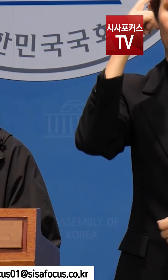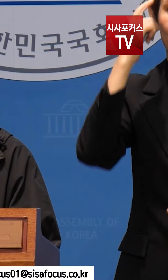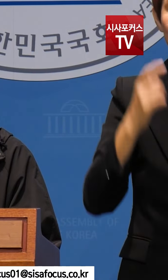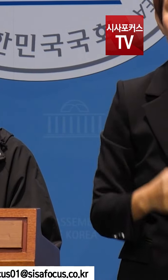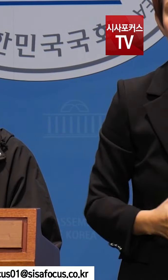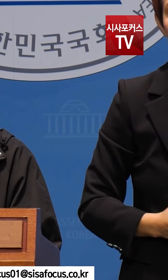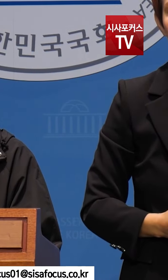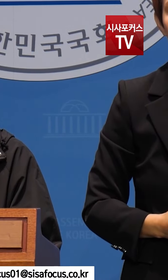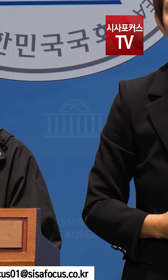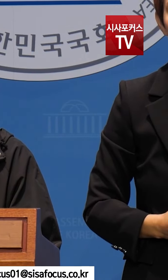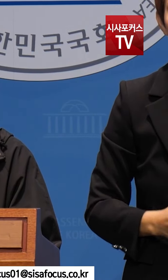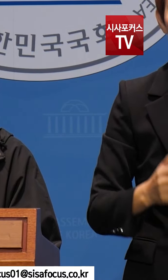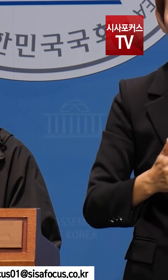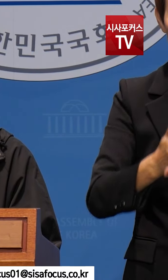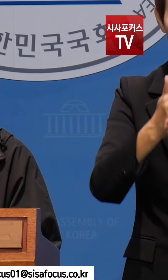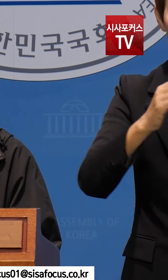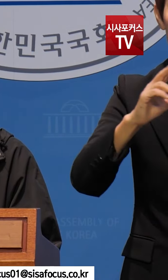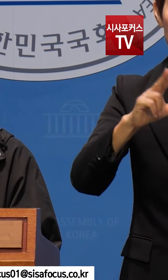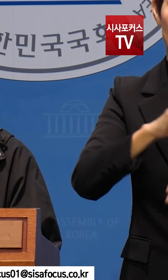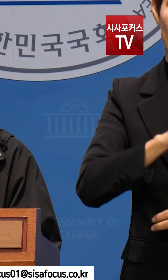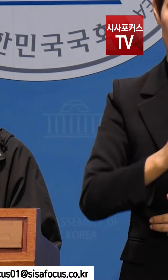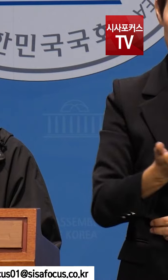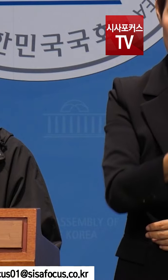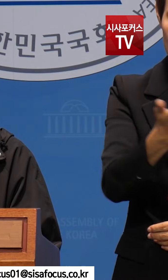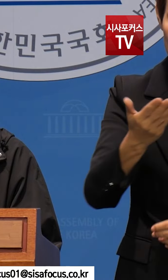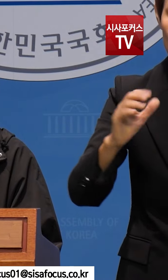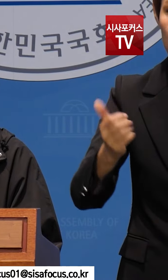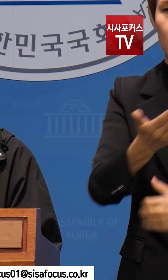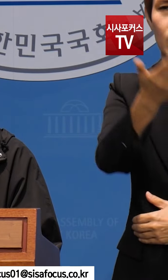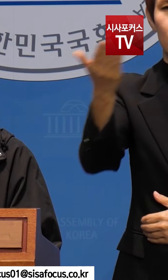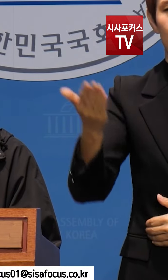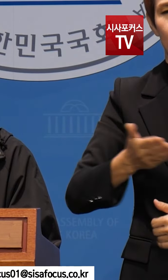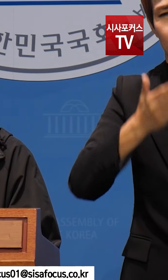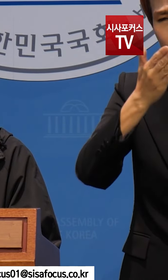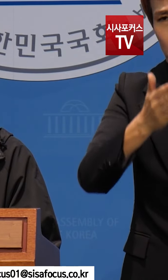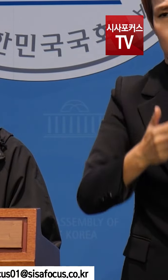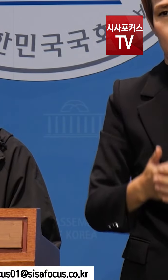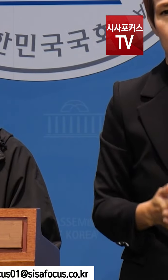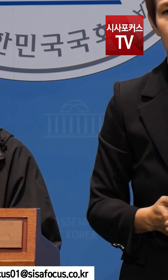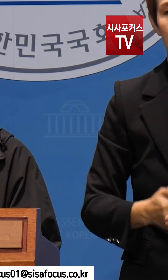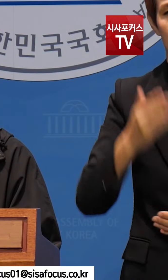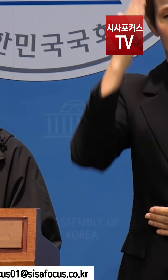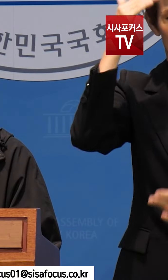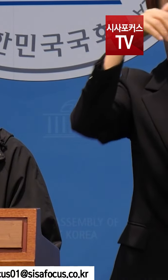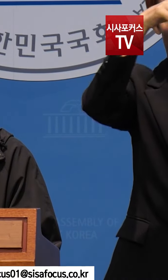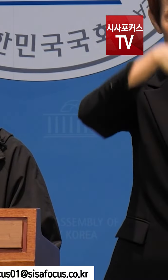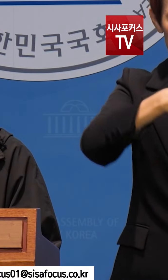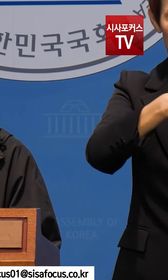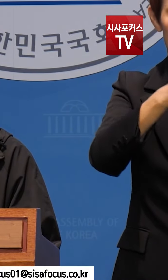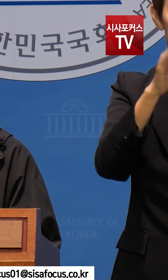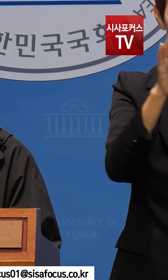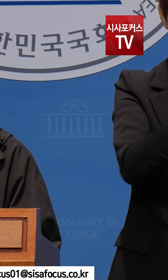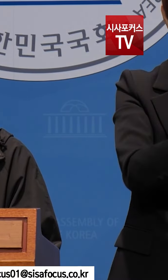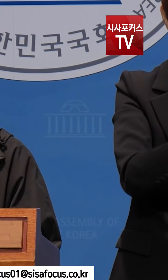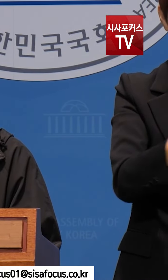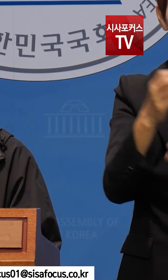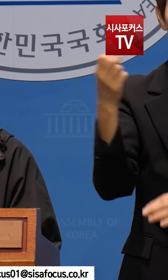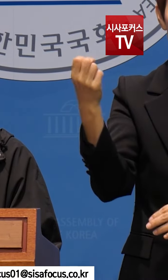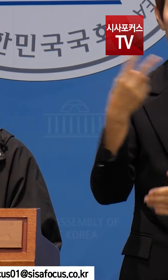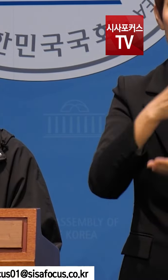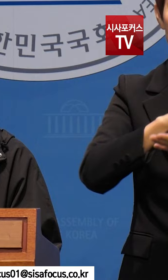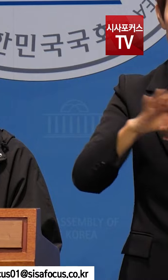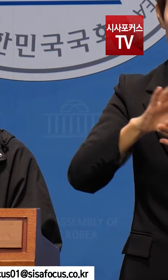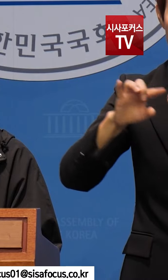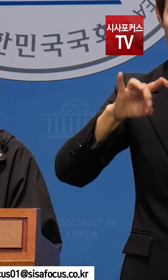생각합니다 존경하는 국회의원님과 국민들에게 호소합니다 탈석탄 재생 에너지 목표 확대법